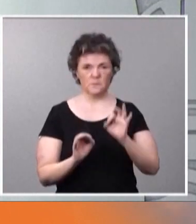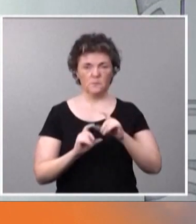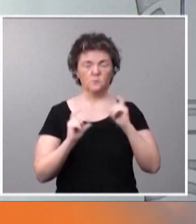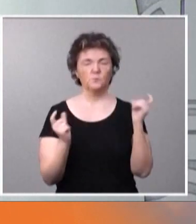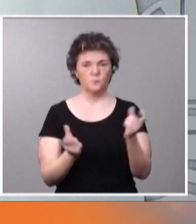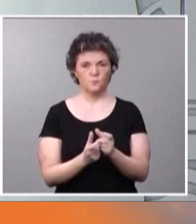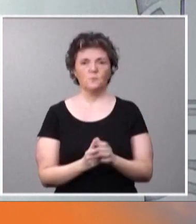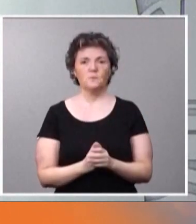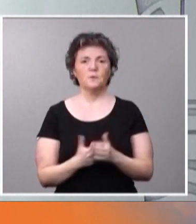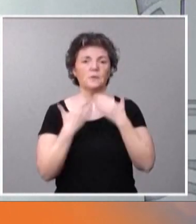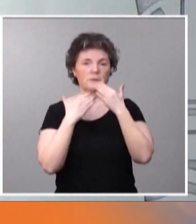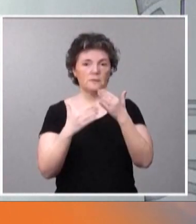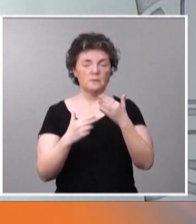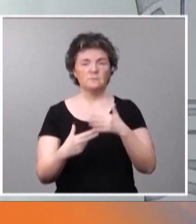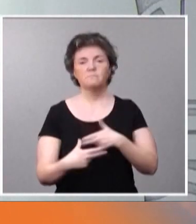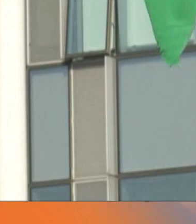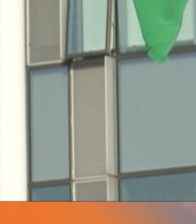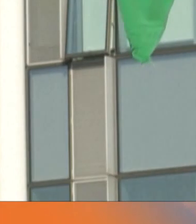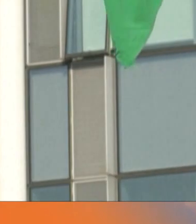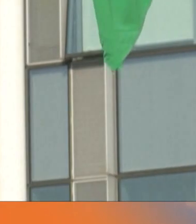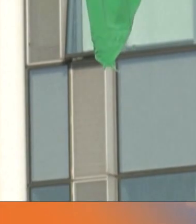A través de una videoconferencia.